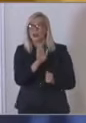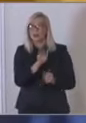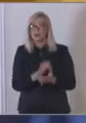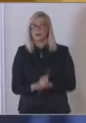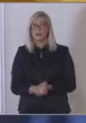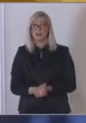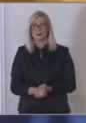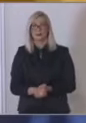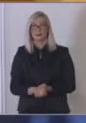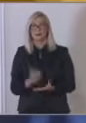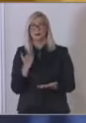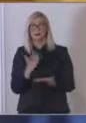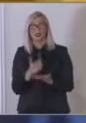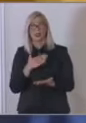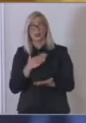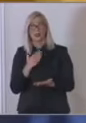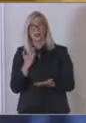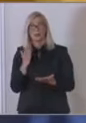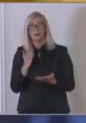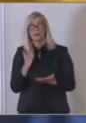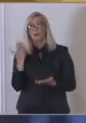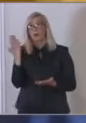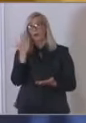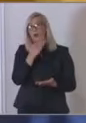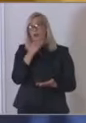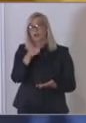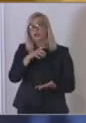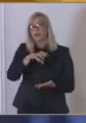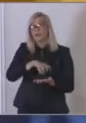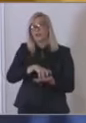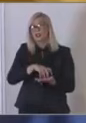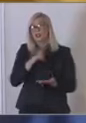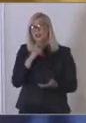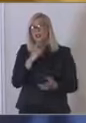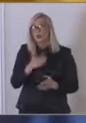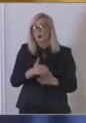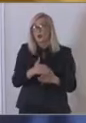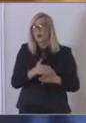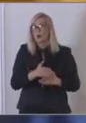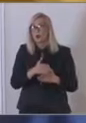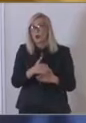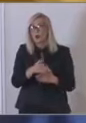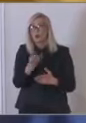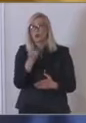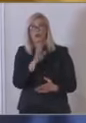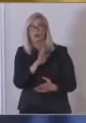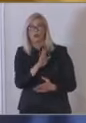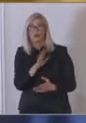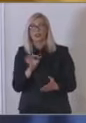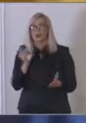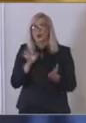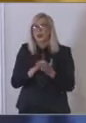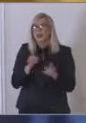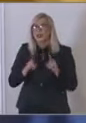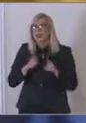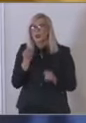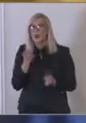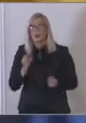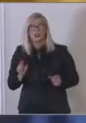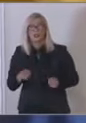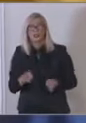tjetë një sukses për regionin me kontributin e juaj, duke konkretizu disa nga nismat regionale cilat ju